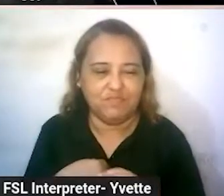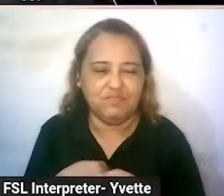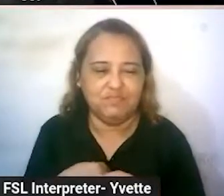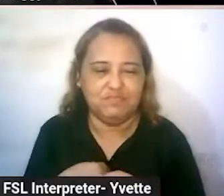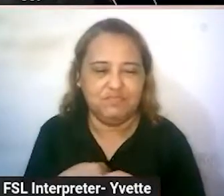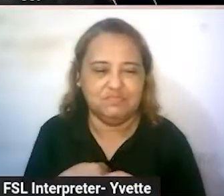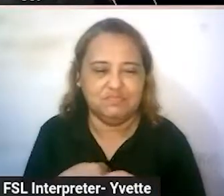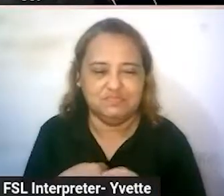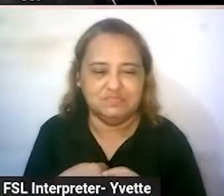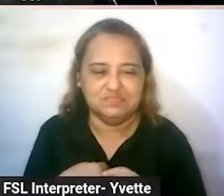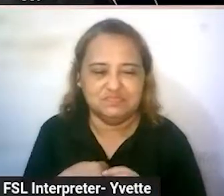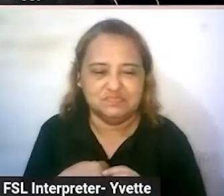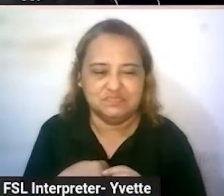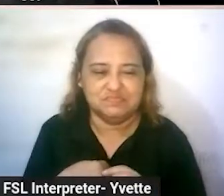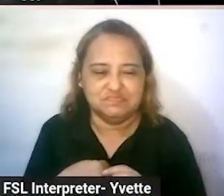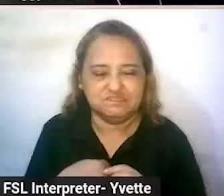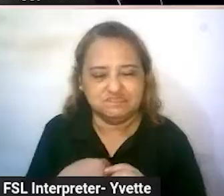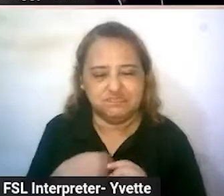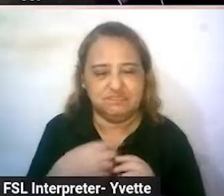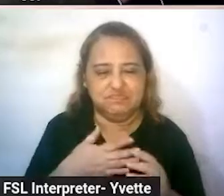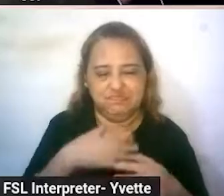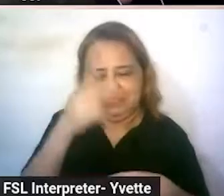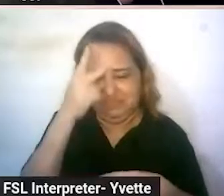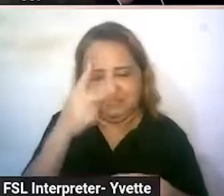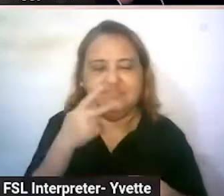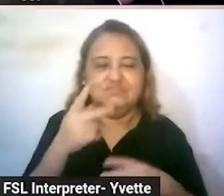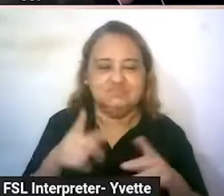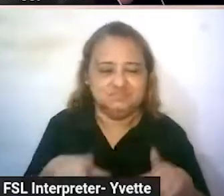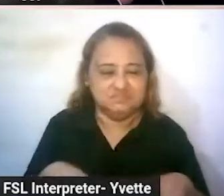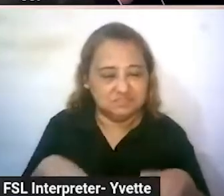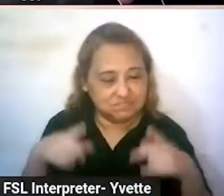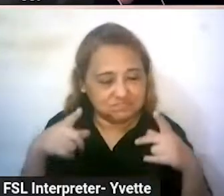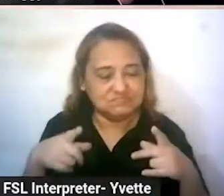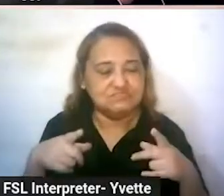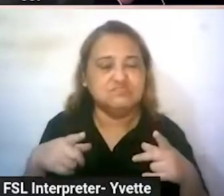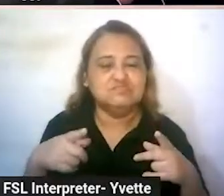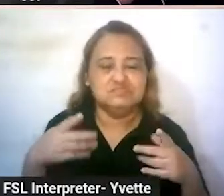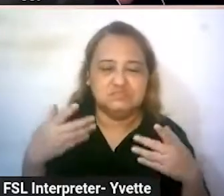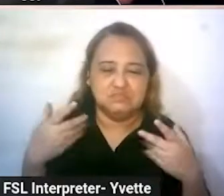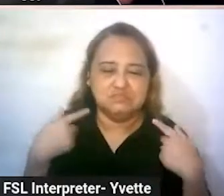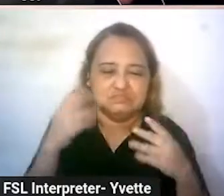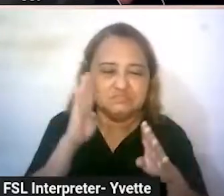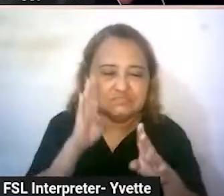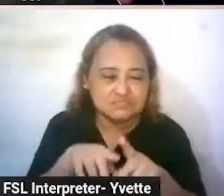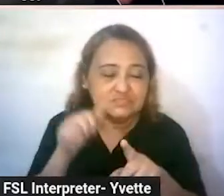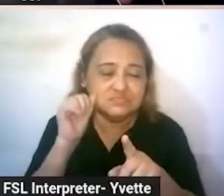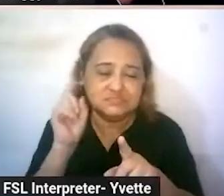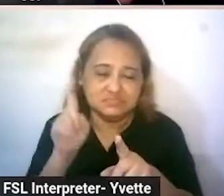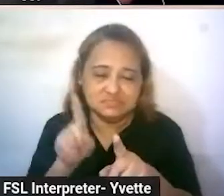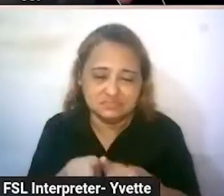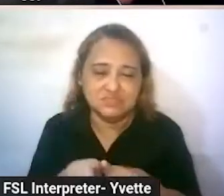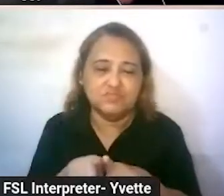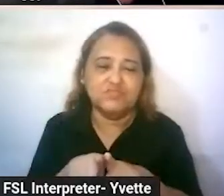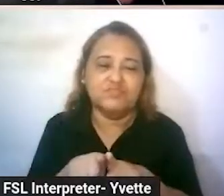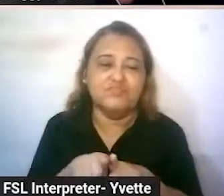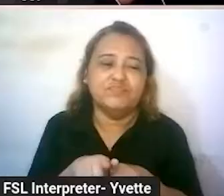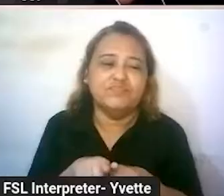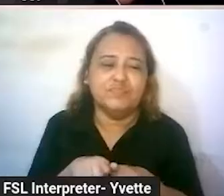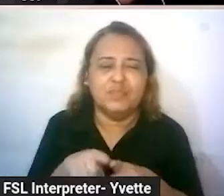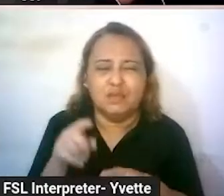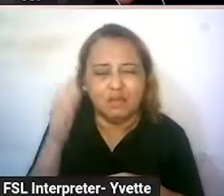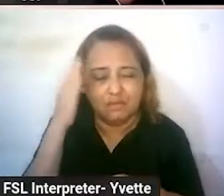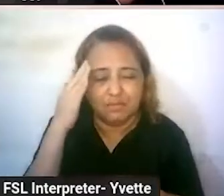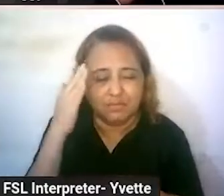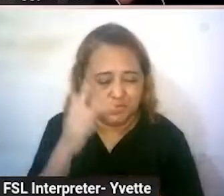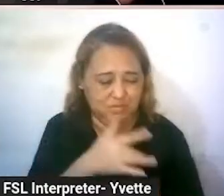buhay pa yung parents ko, and then I have my siblings. Pero, yeah. Alam mo ba yung feeling, iniiwanan